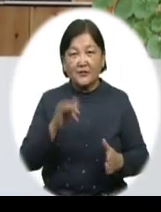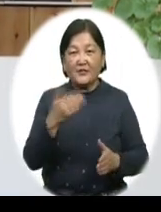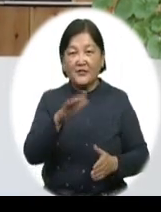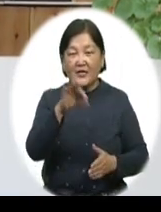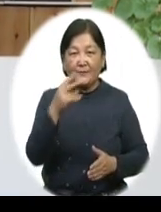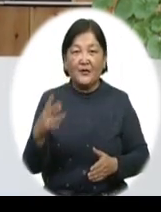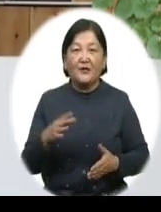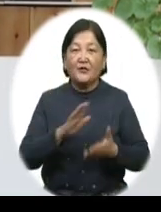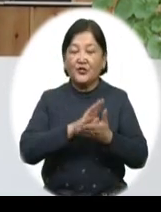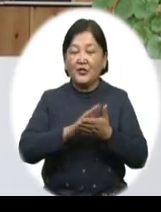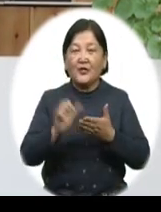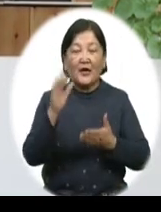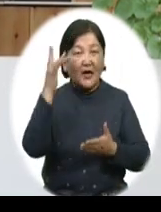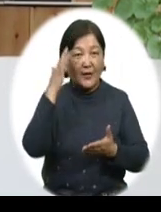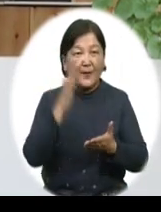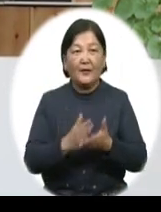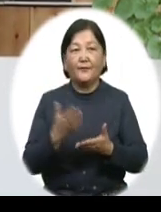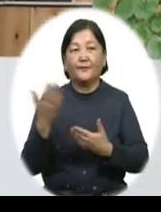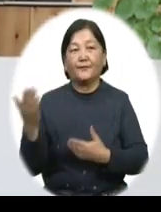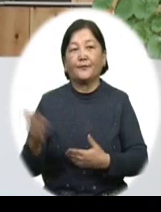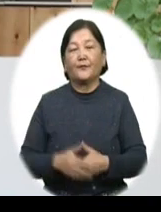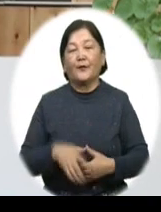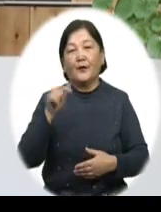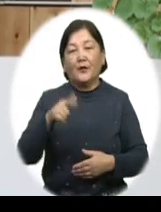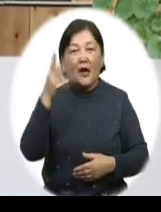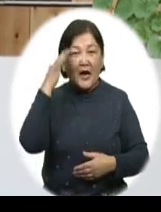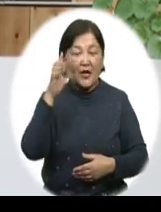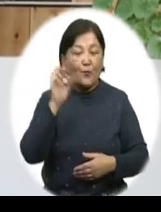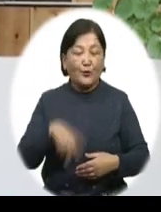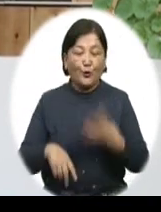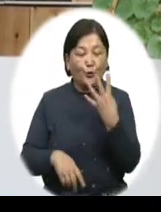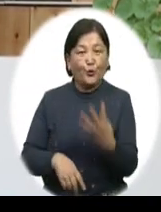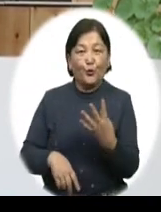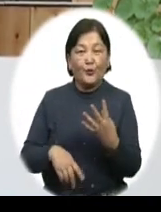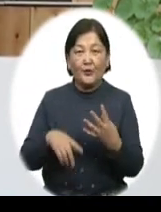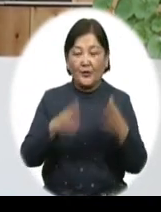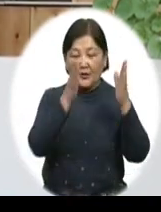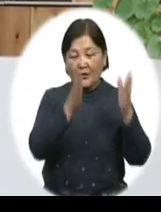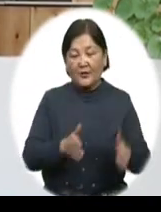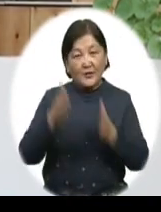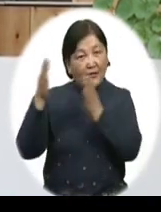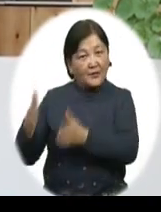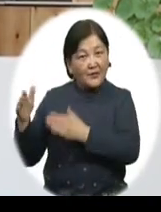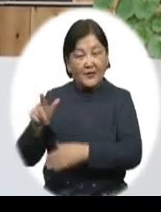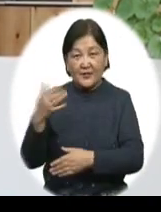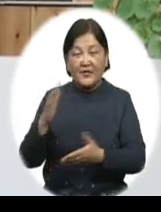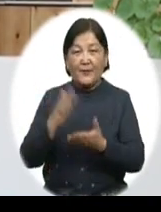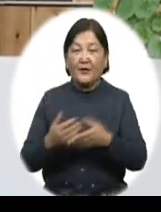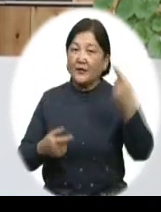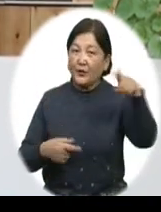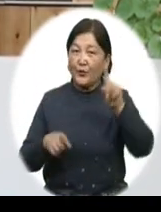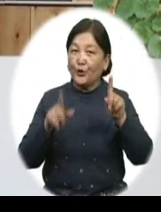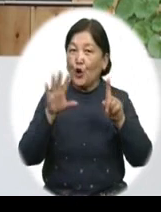байдаг. За энэ аргачлалыг багш нь танилцуулъя. За энэ арга маань дотроо дөрвөн одоо хэсэгтэй. За нэгдүгээр нь болохоор зэрэг